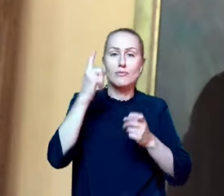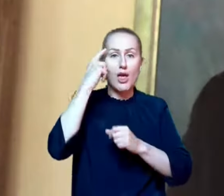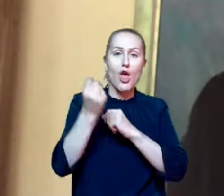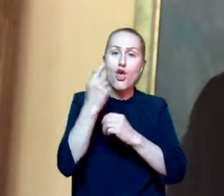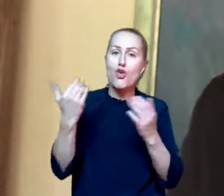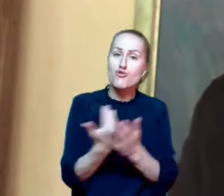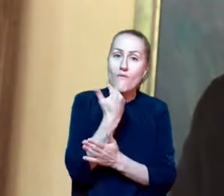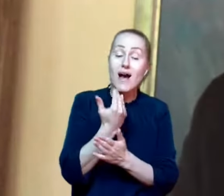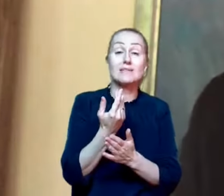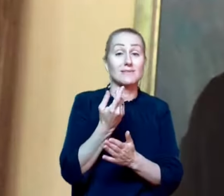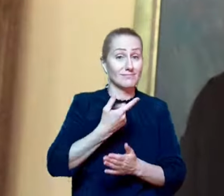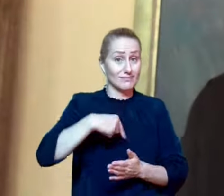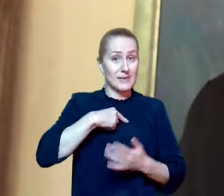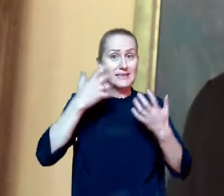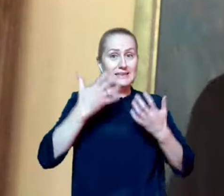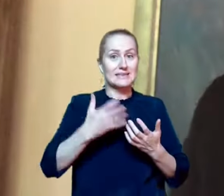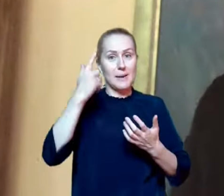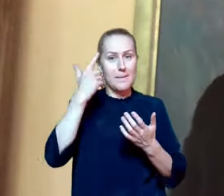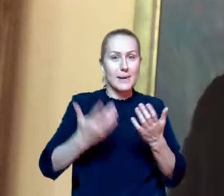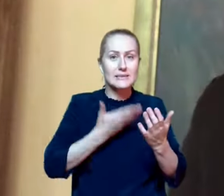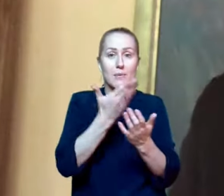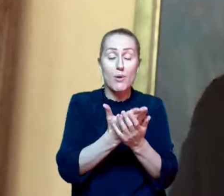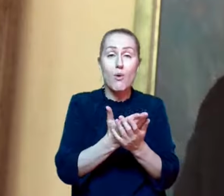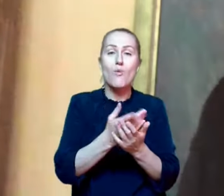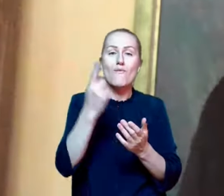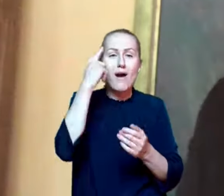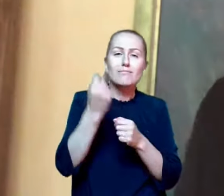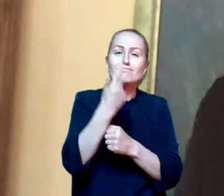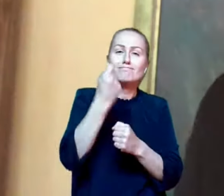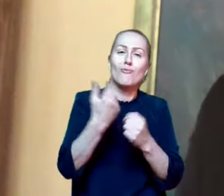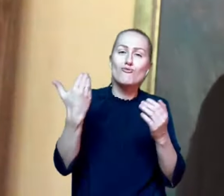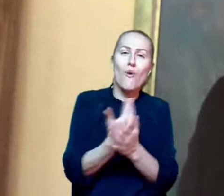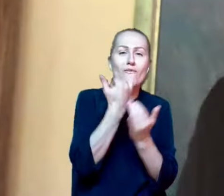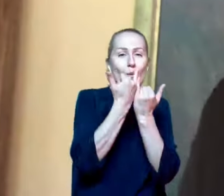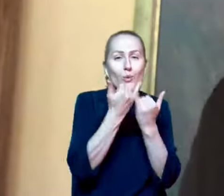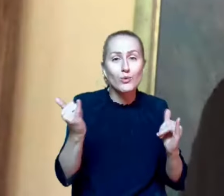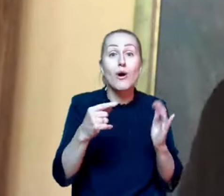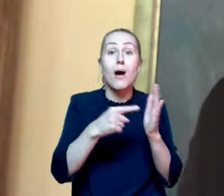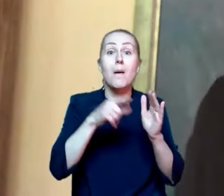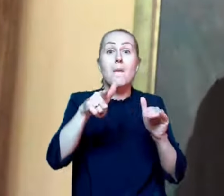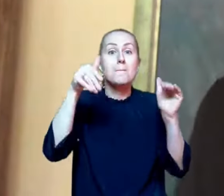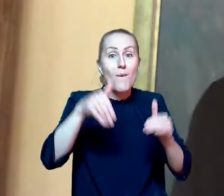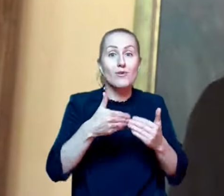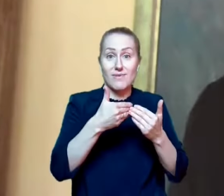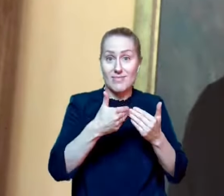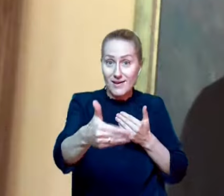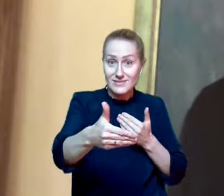Chcielibyśmy zaproponować innowacyjne koncepcje, które mogłyby być następnie